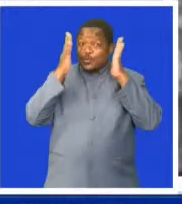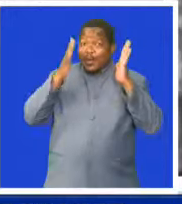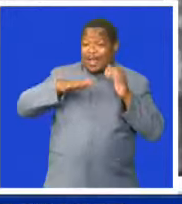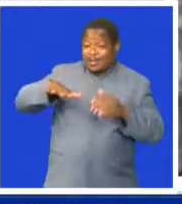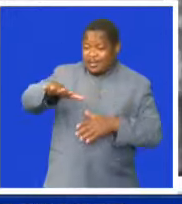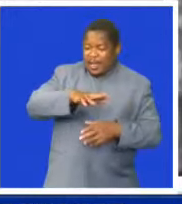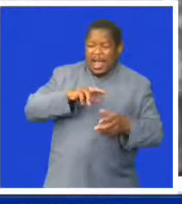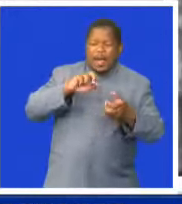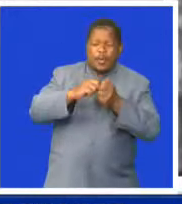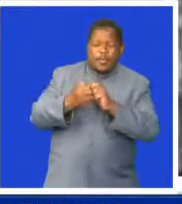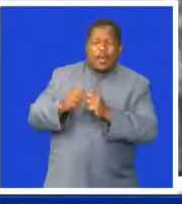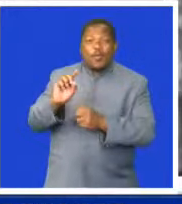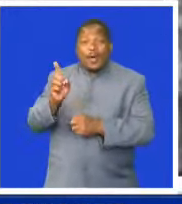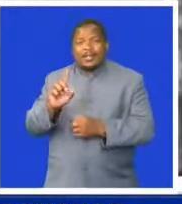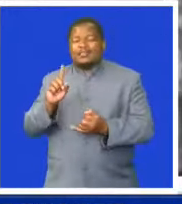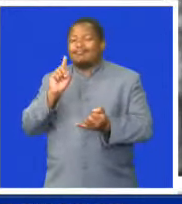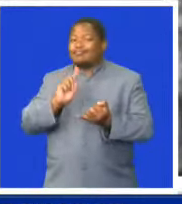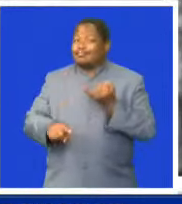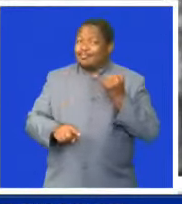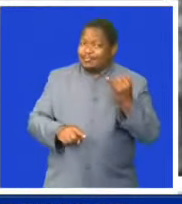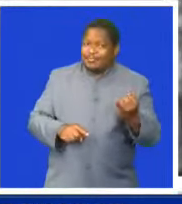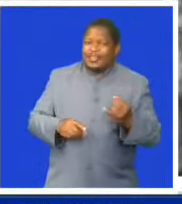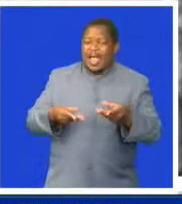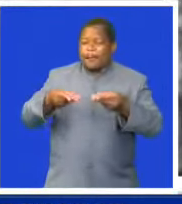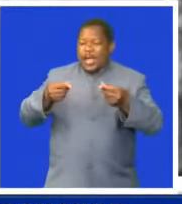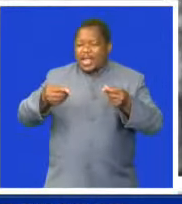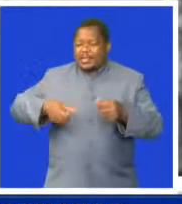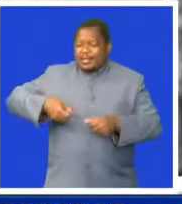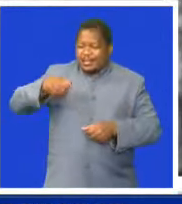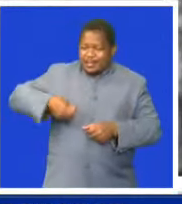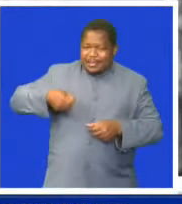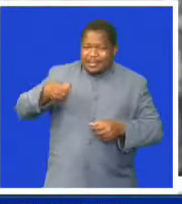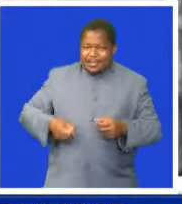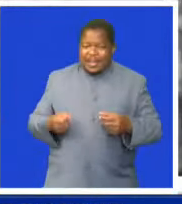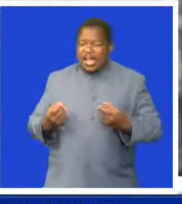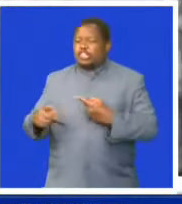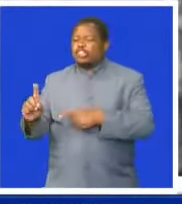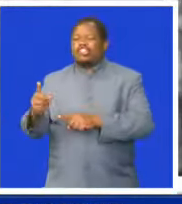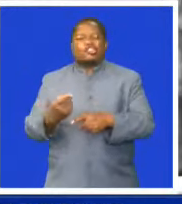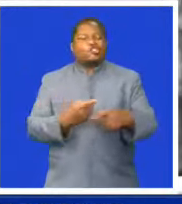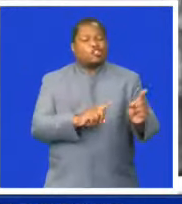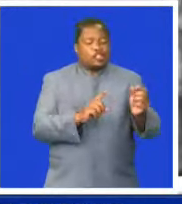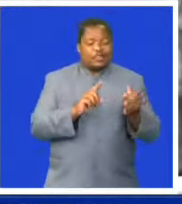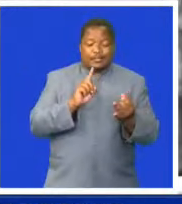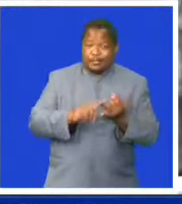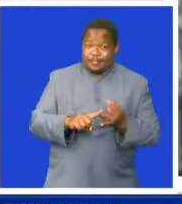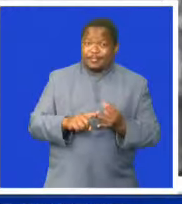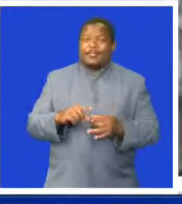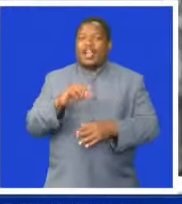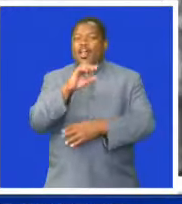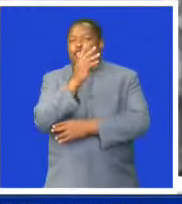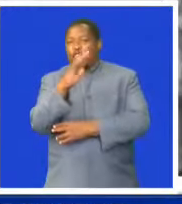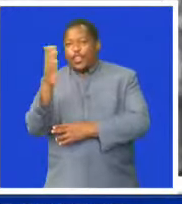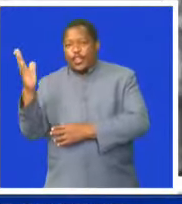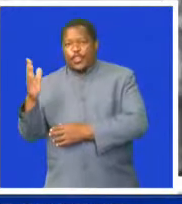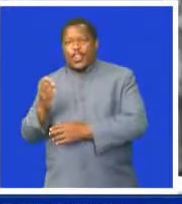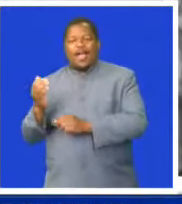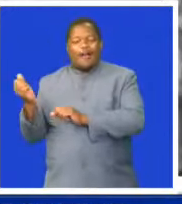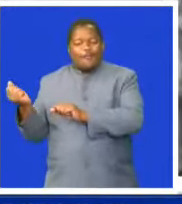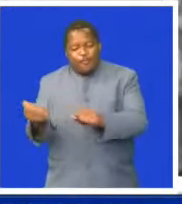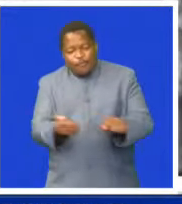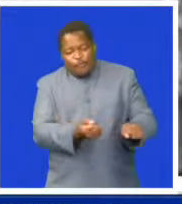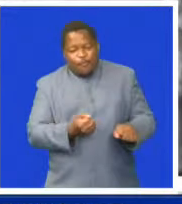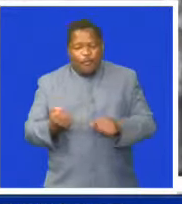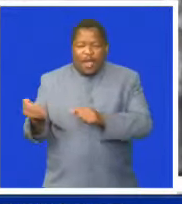tihlahla. Letinye tibangwa kushisa imililo. Tonke leti yebese tiyenda